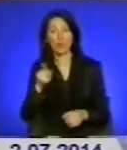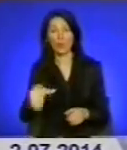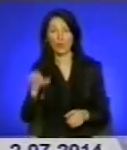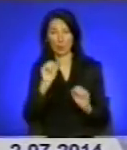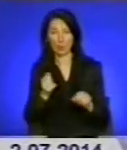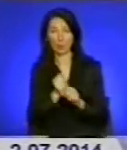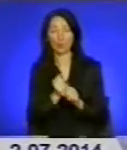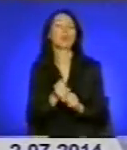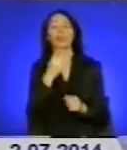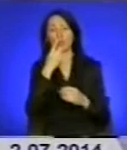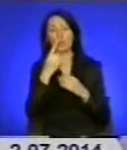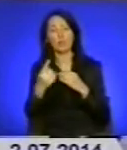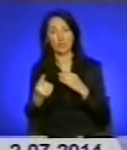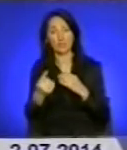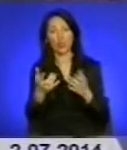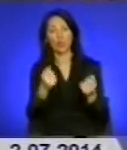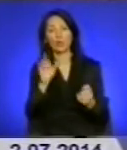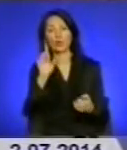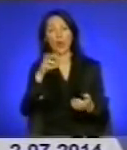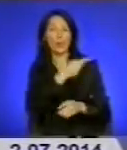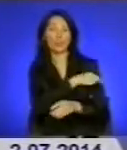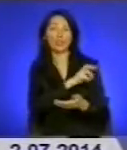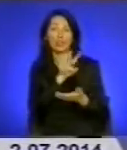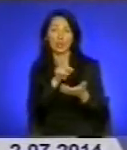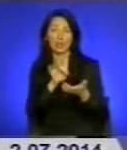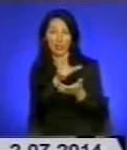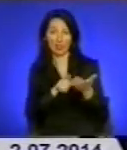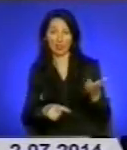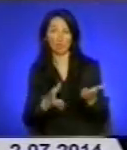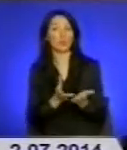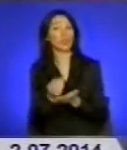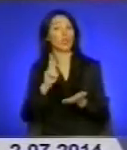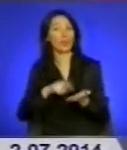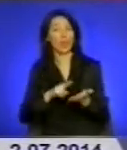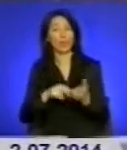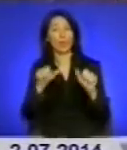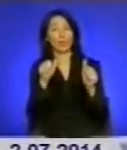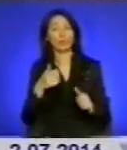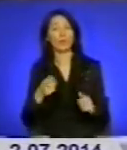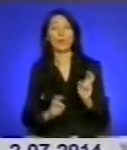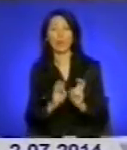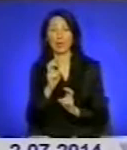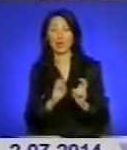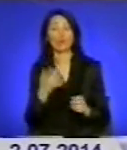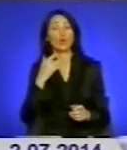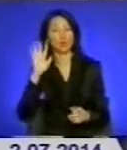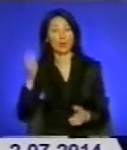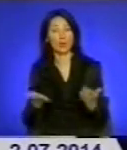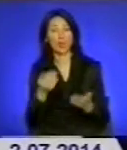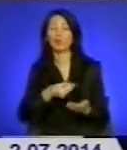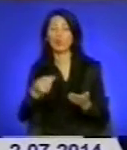отримувати медичні рецепти сплачувати податки оформлювати підприємства голосувати навіть розписуються за допомогою